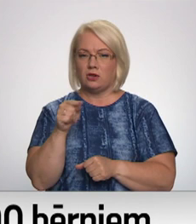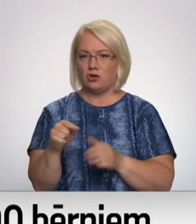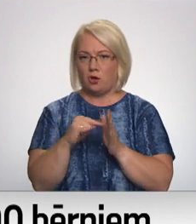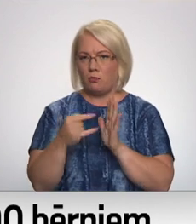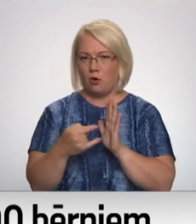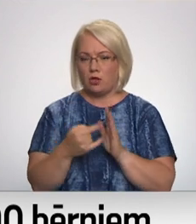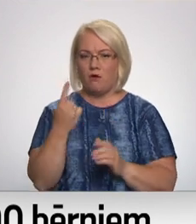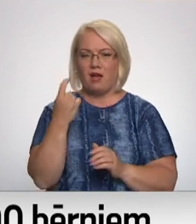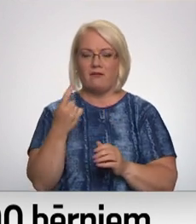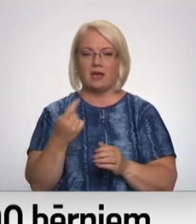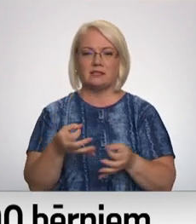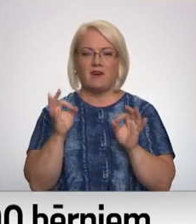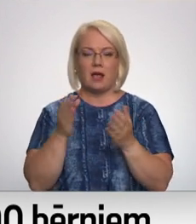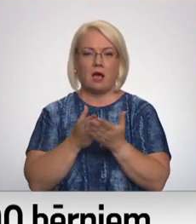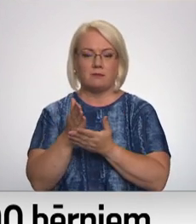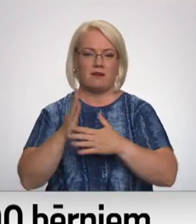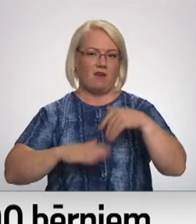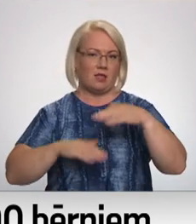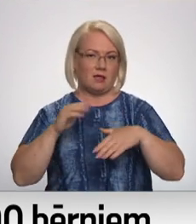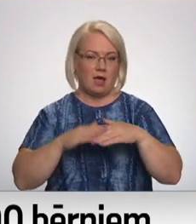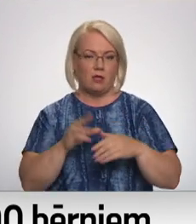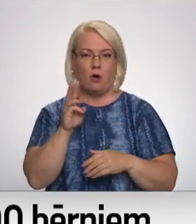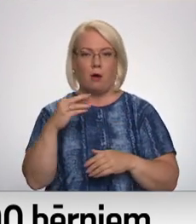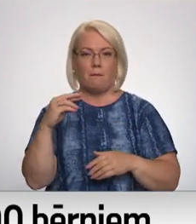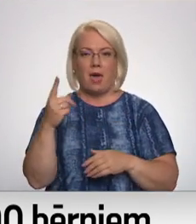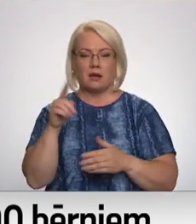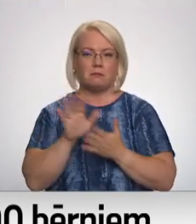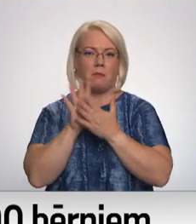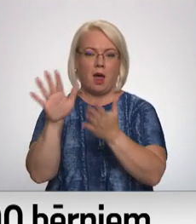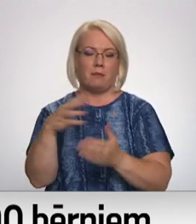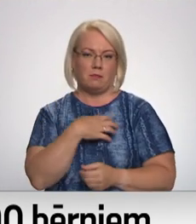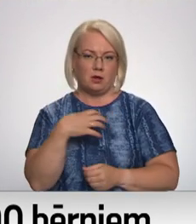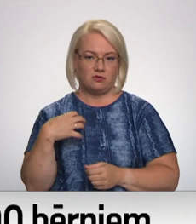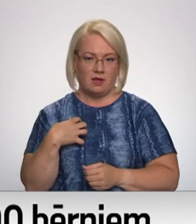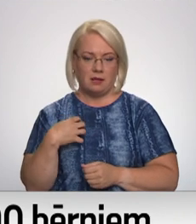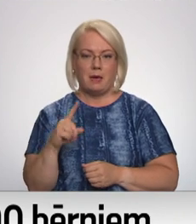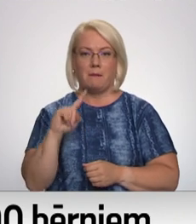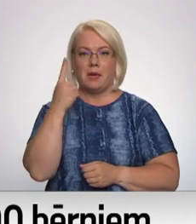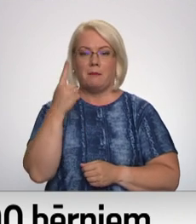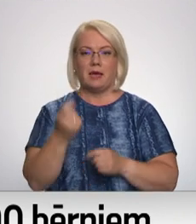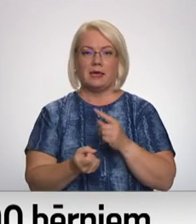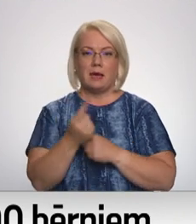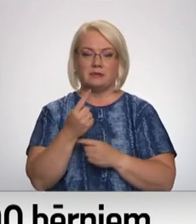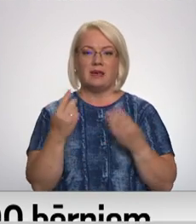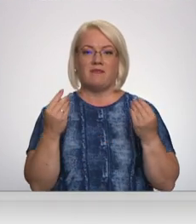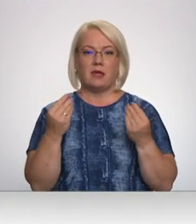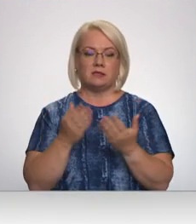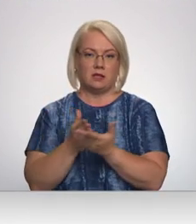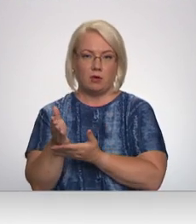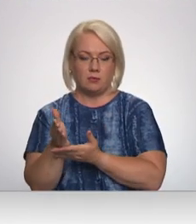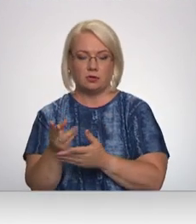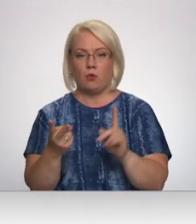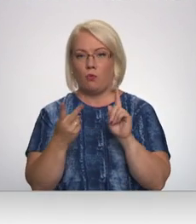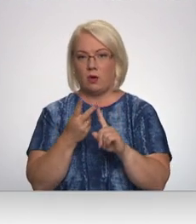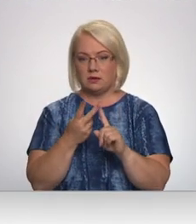un vēl viens svarīgs aspekts – kvalitāte, par ko Merks pārmet pašvaldībai. Pirmais iemesls ir finansiāls aspekts, otrs